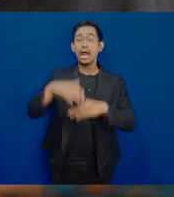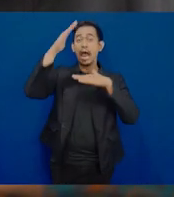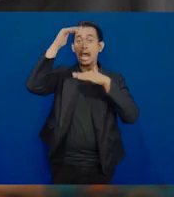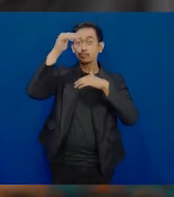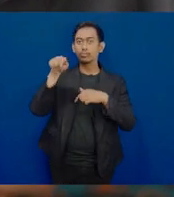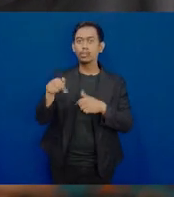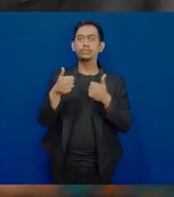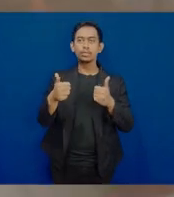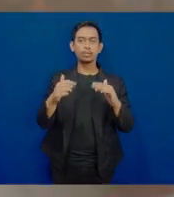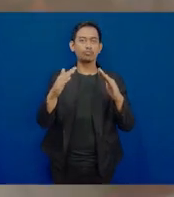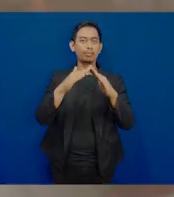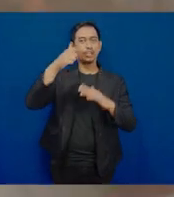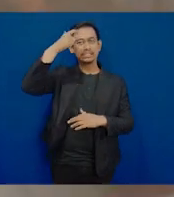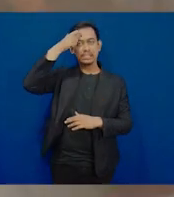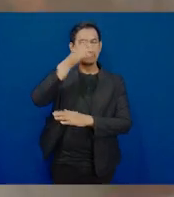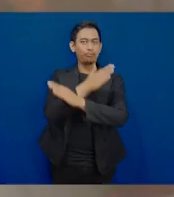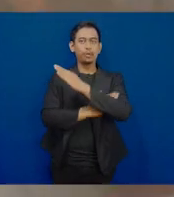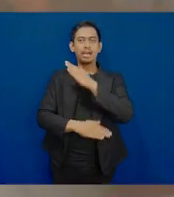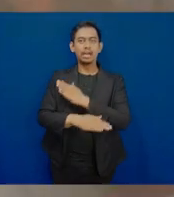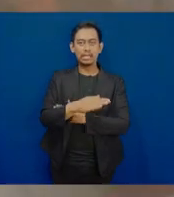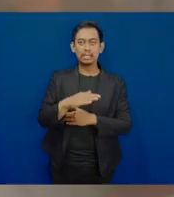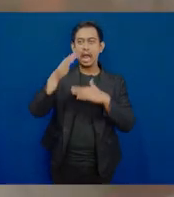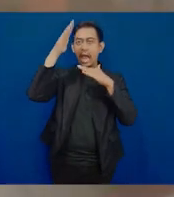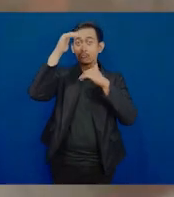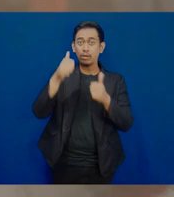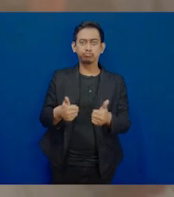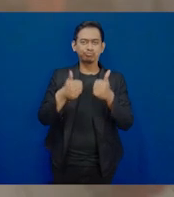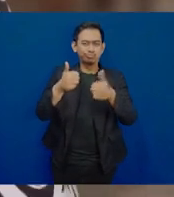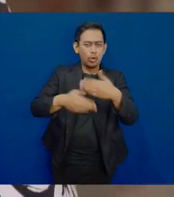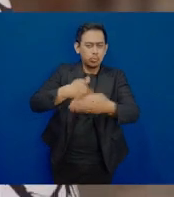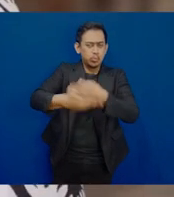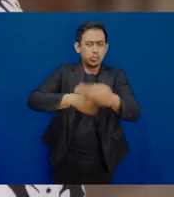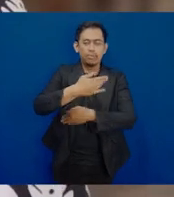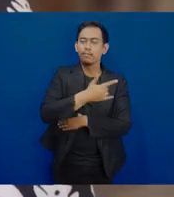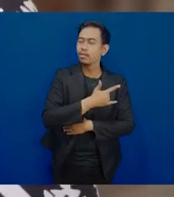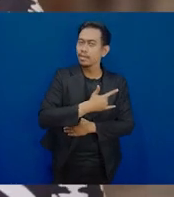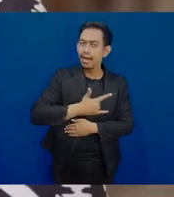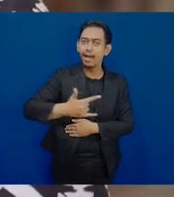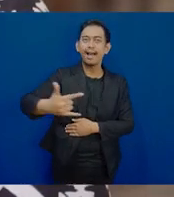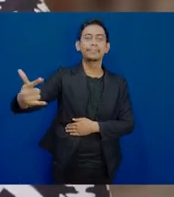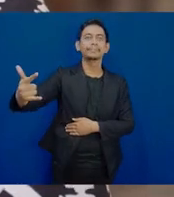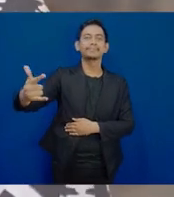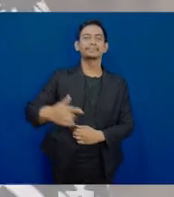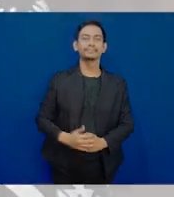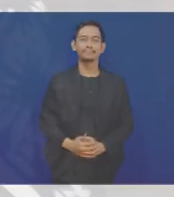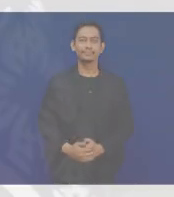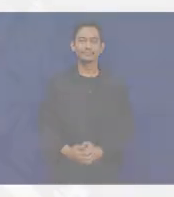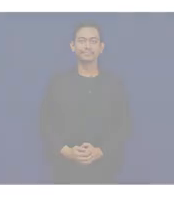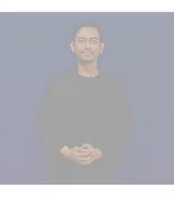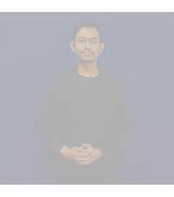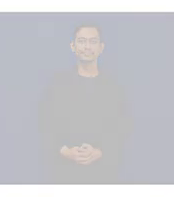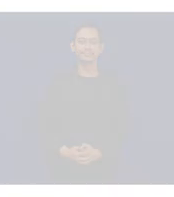Harapan kami ya itu, pos Bindu difabel usahakan untuk bisa jalan terus dan bisa jalan rutin.